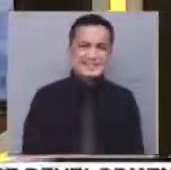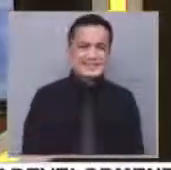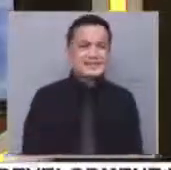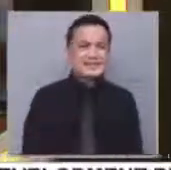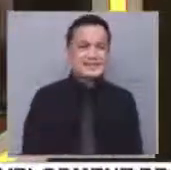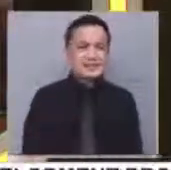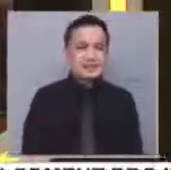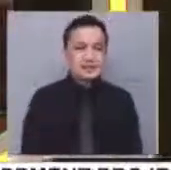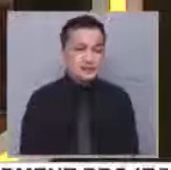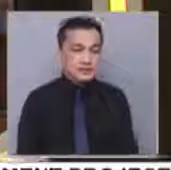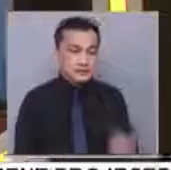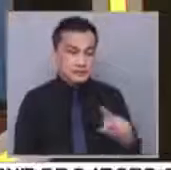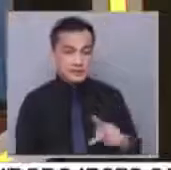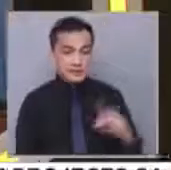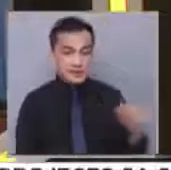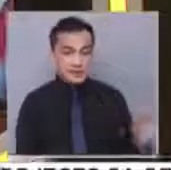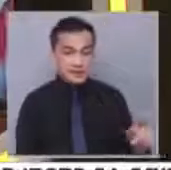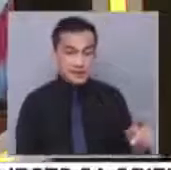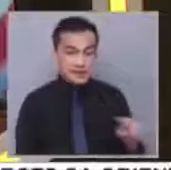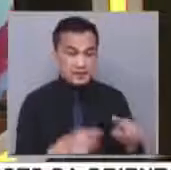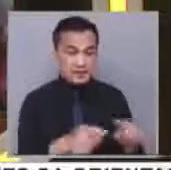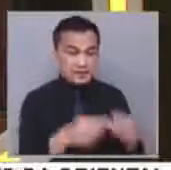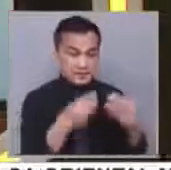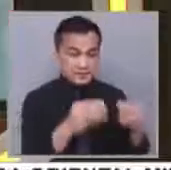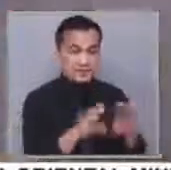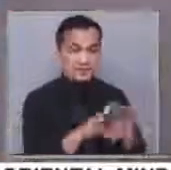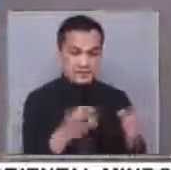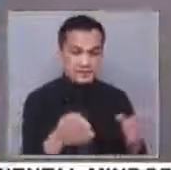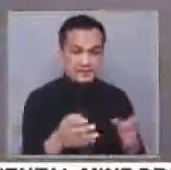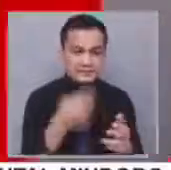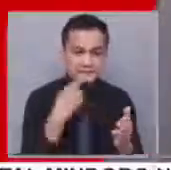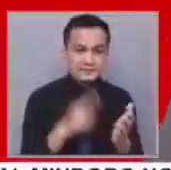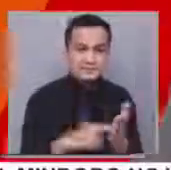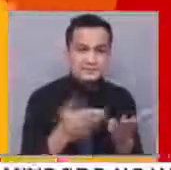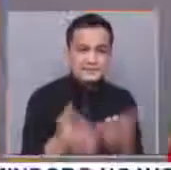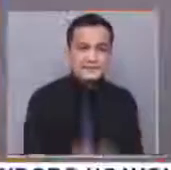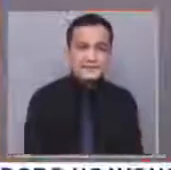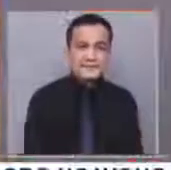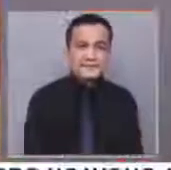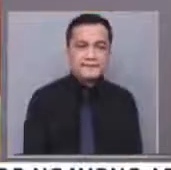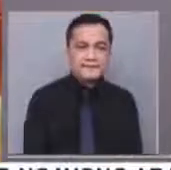Aitana Markets, binuksan na. Narito ang report.